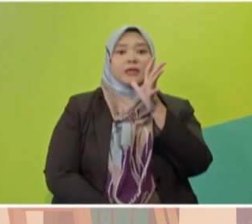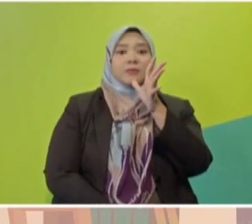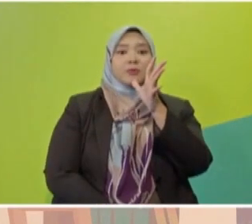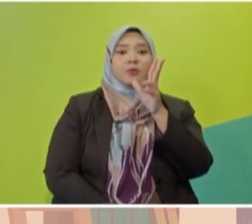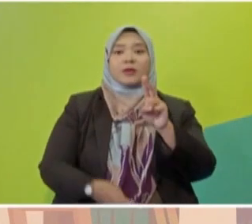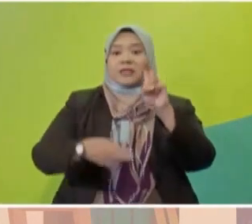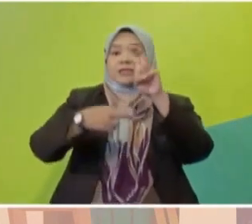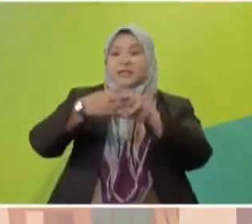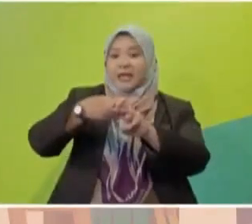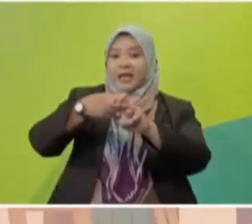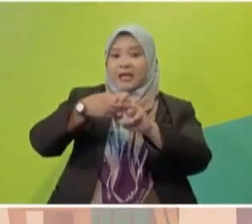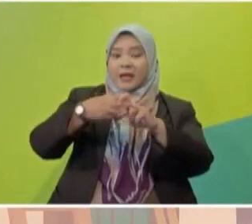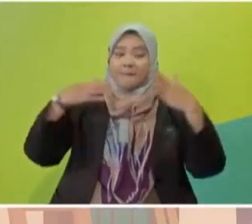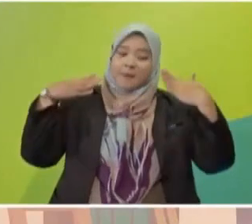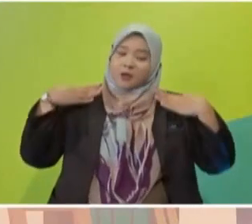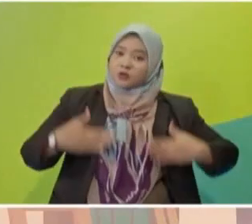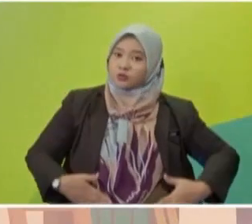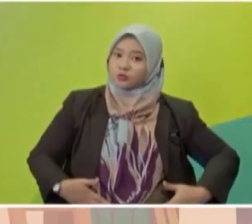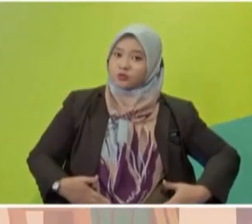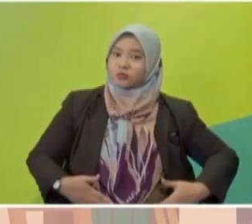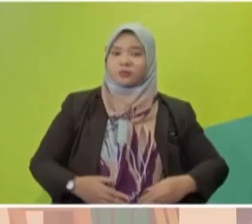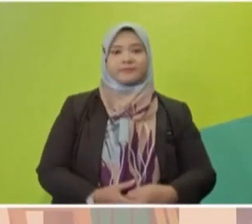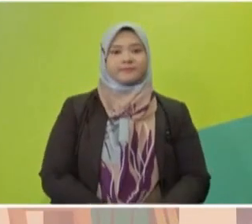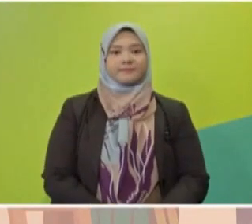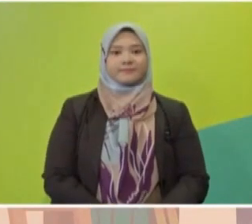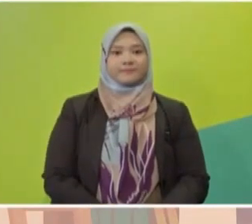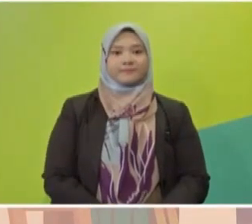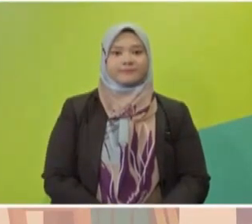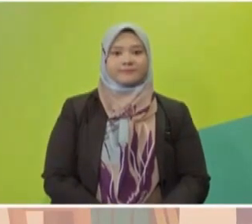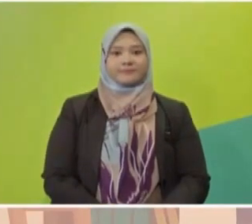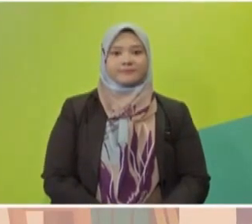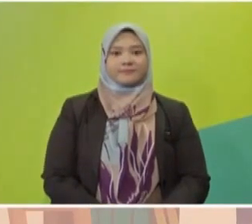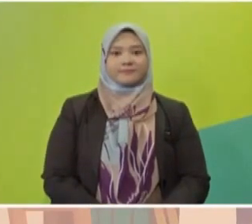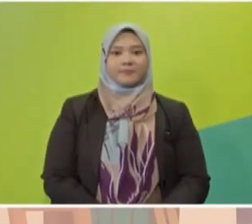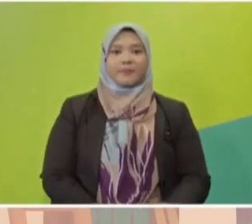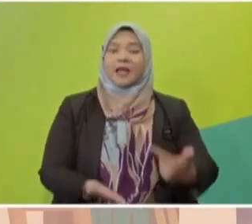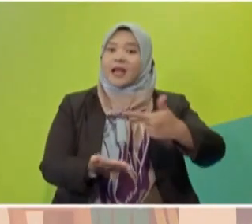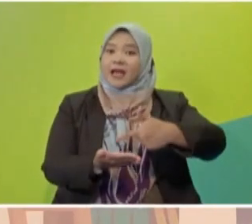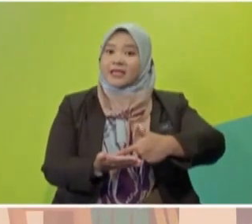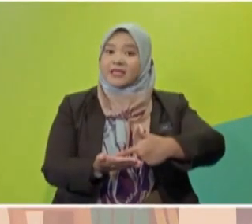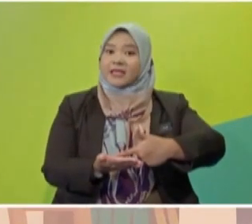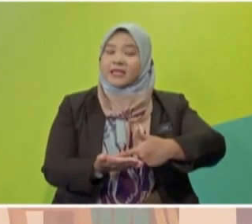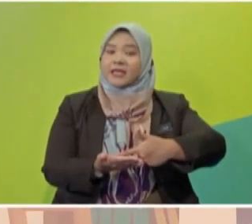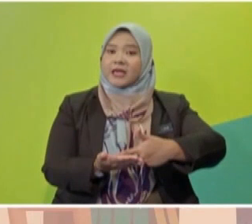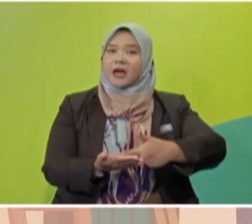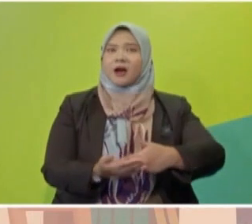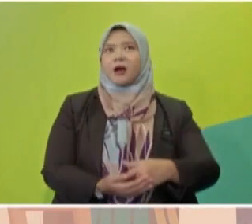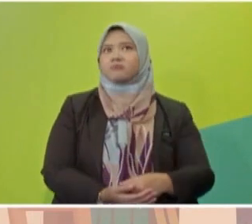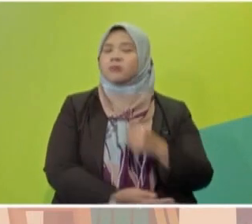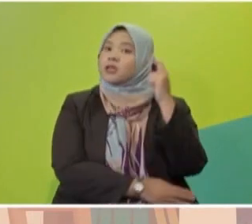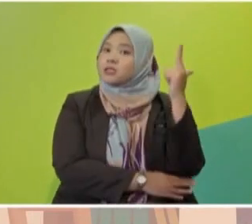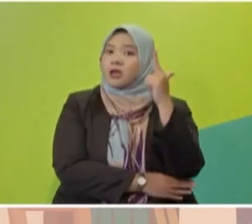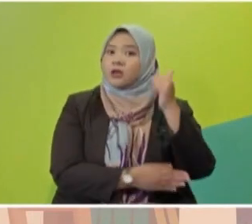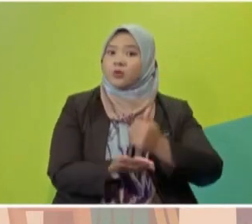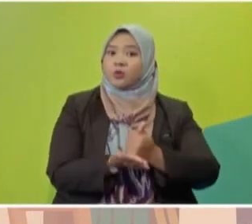Baik, dipersilakan Riz. Menolong guru membawa buku. Menolong